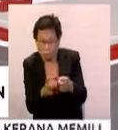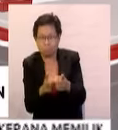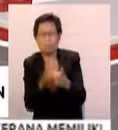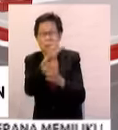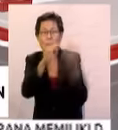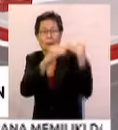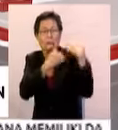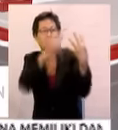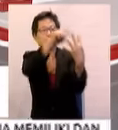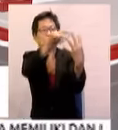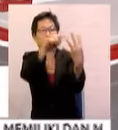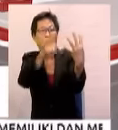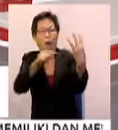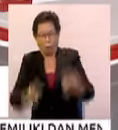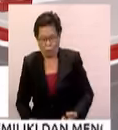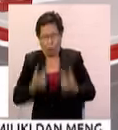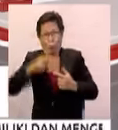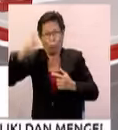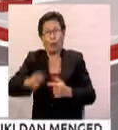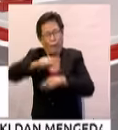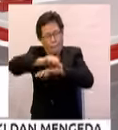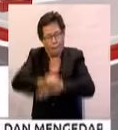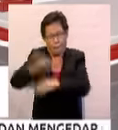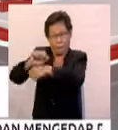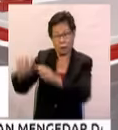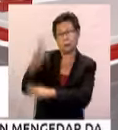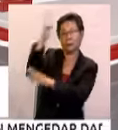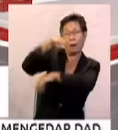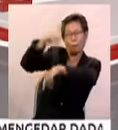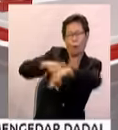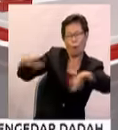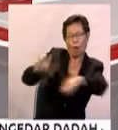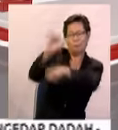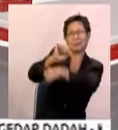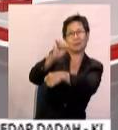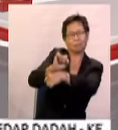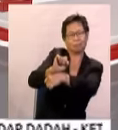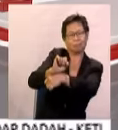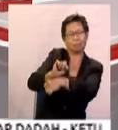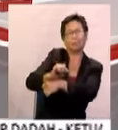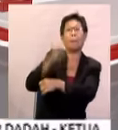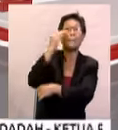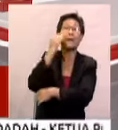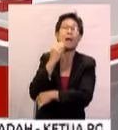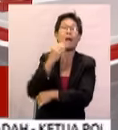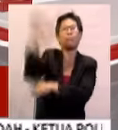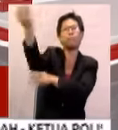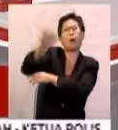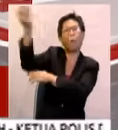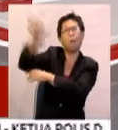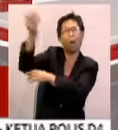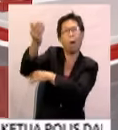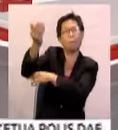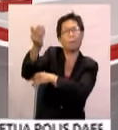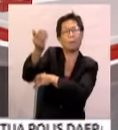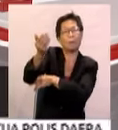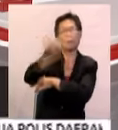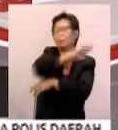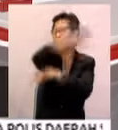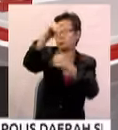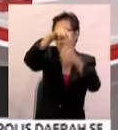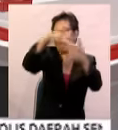empat nilai hidup yang perlu menjadi amalan penjawat awam ketika menjalankan tugas. Ujar Perdana Menteri Tun Dr. Mahathir Mohamad, semua